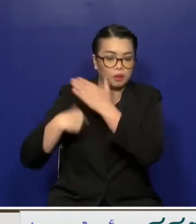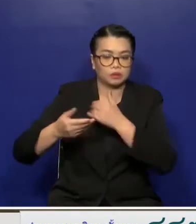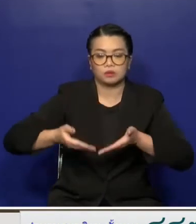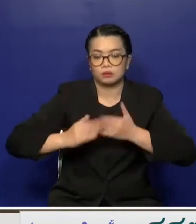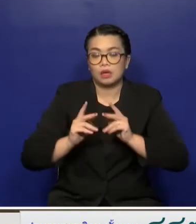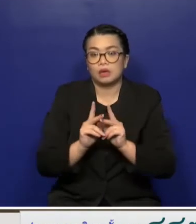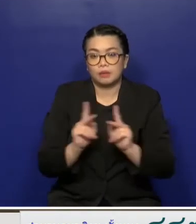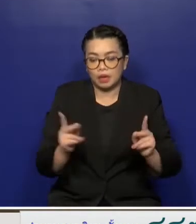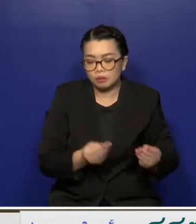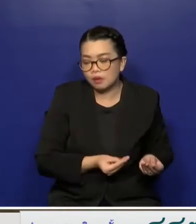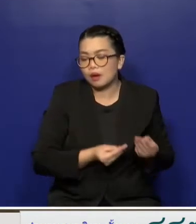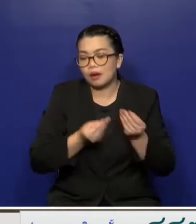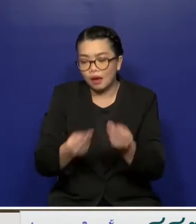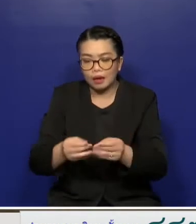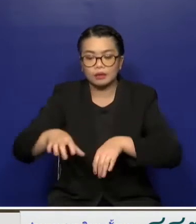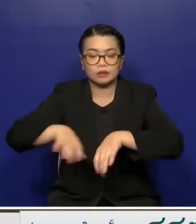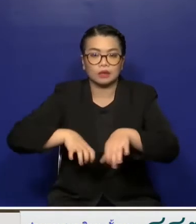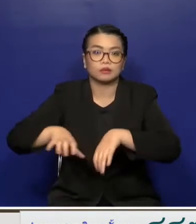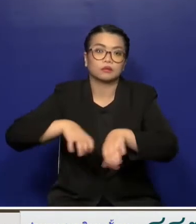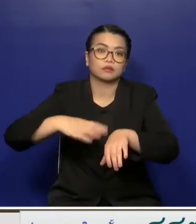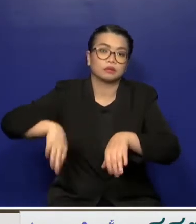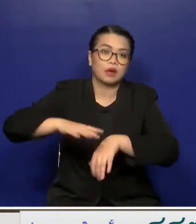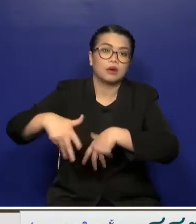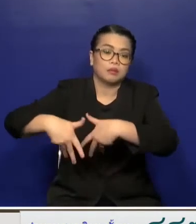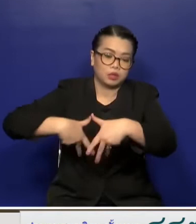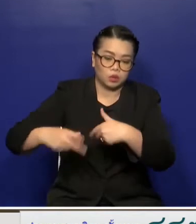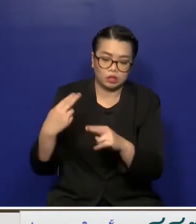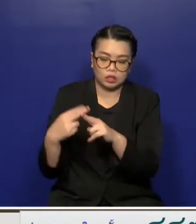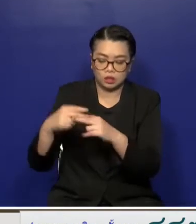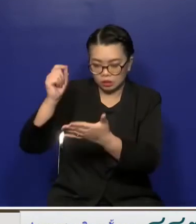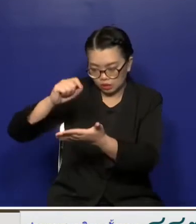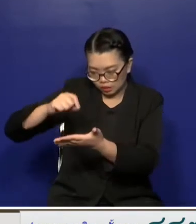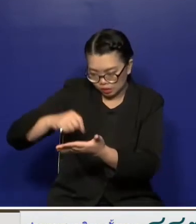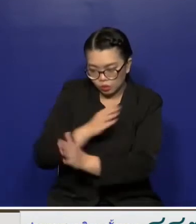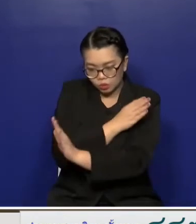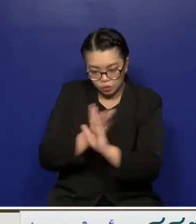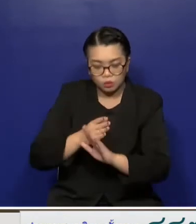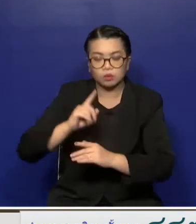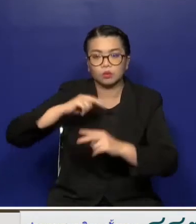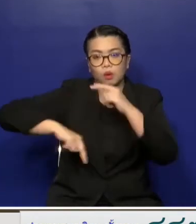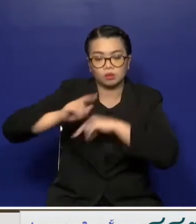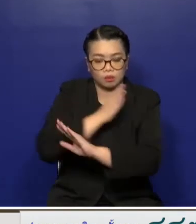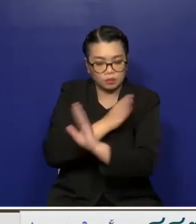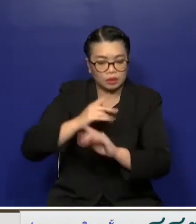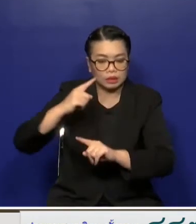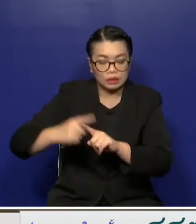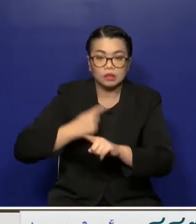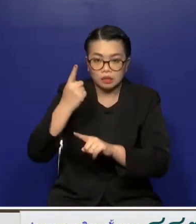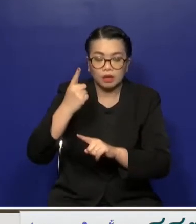พื่ออำนวยความสะดวกในการที่จะเข้าชื่อตรวจสอบชื่อเสร็จภายใน1เดือนซึ่งไม่เคยมีมาก่อน